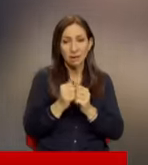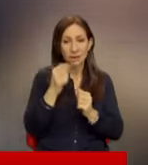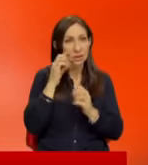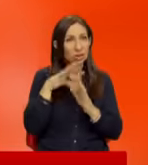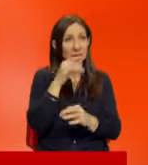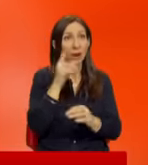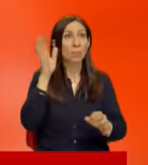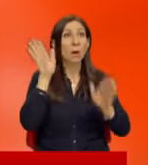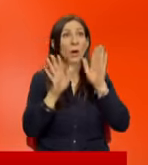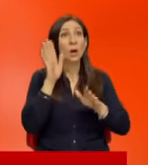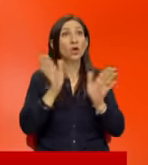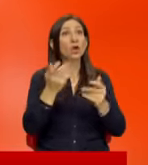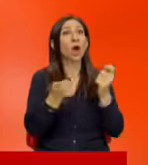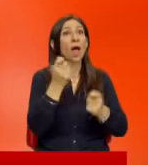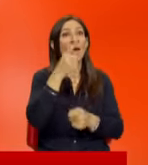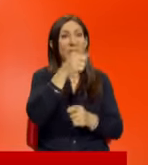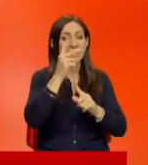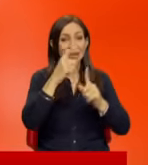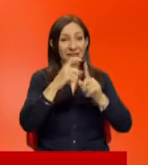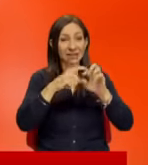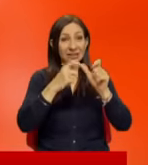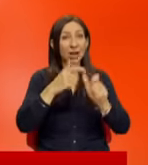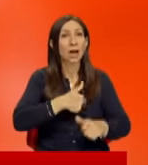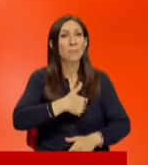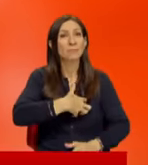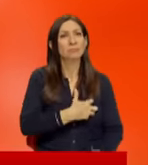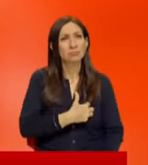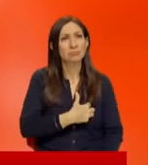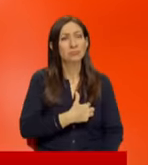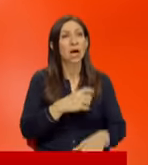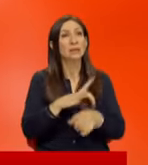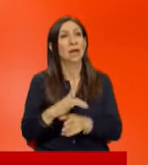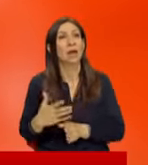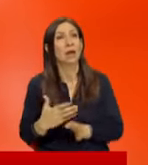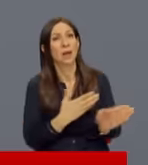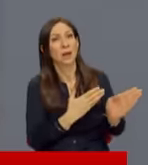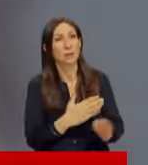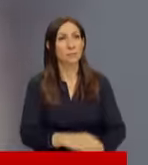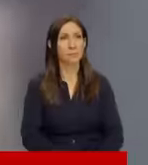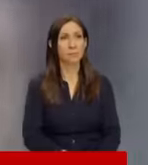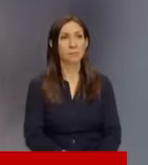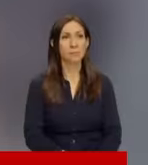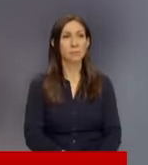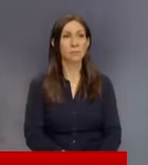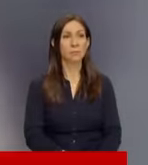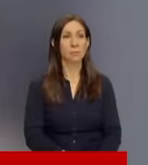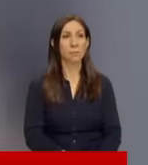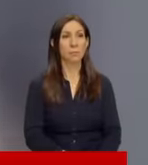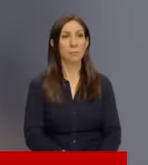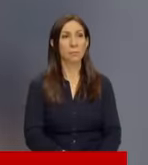kişiler tarafından darp edilen sandık görevlisi İdris Aydın kalp krizi geçirdi, hastaneye kaldırıldı.